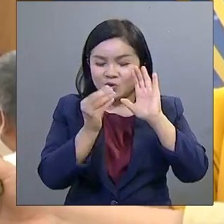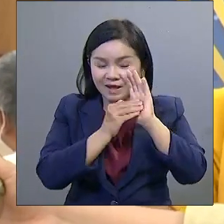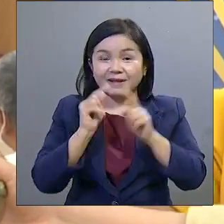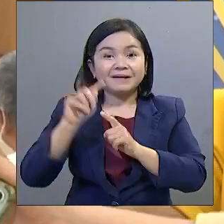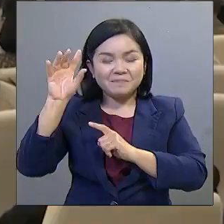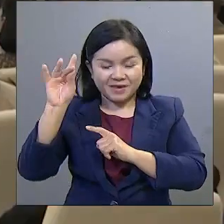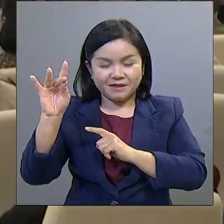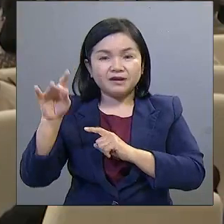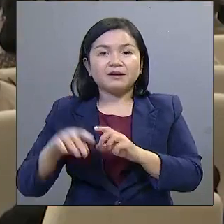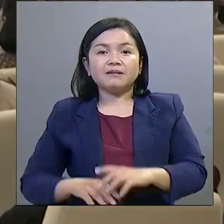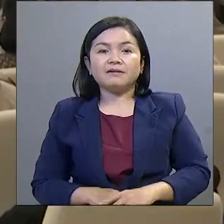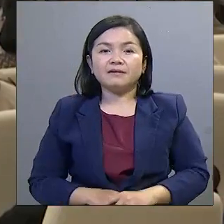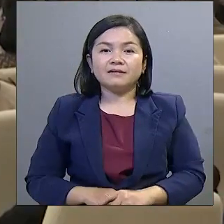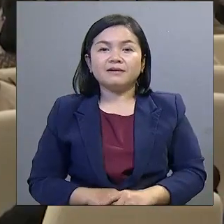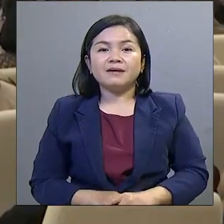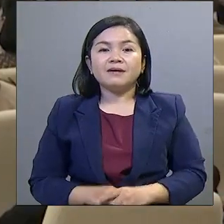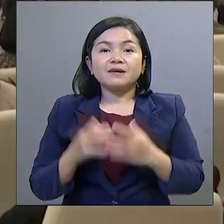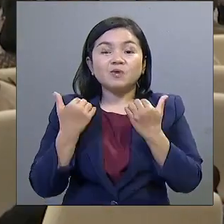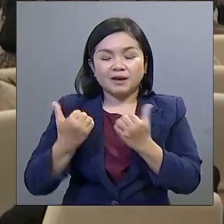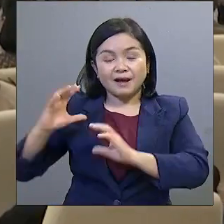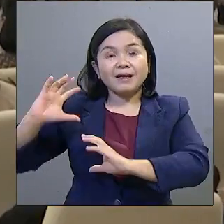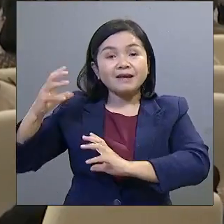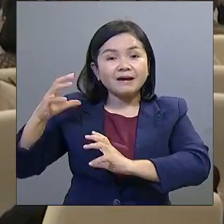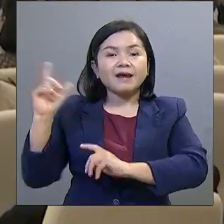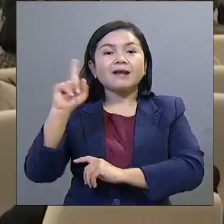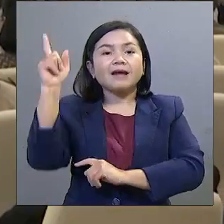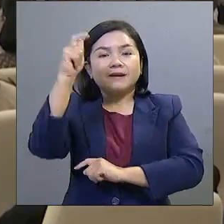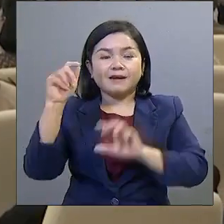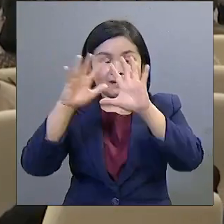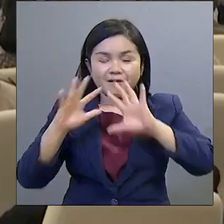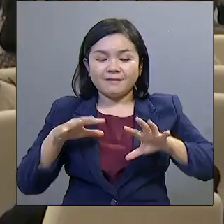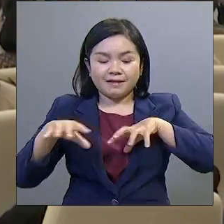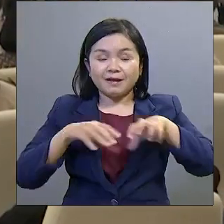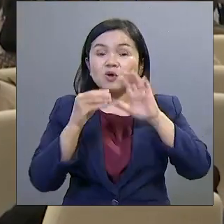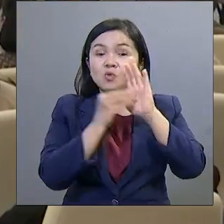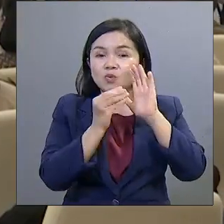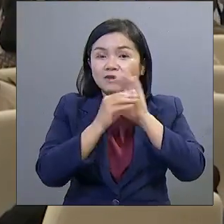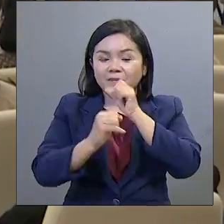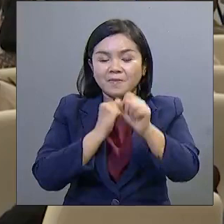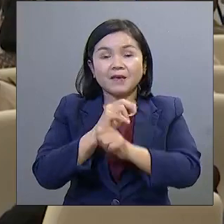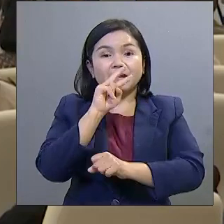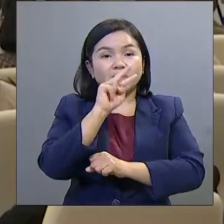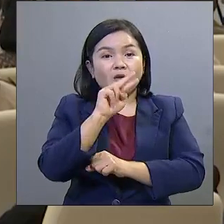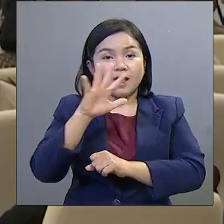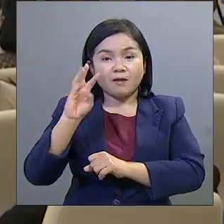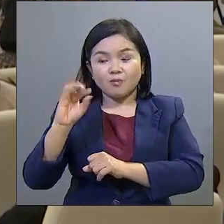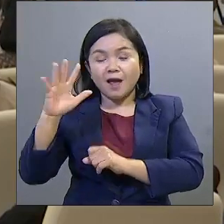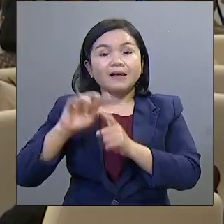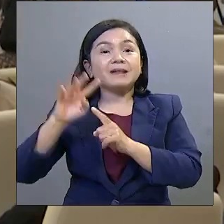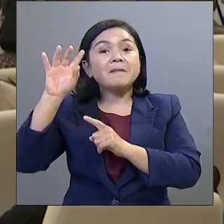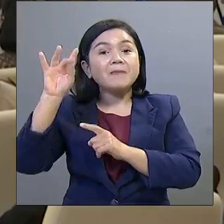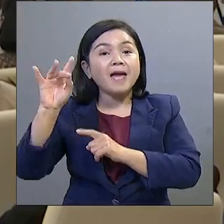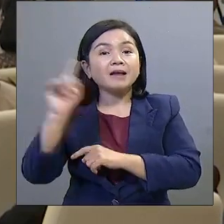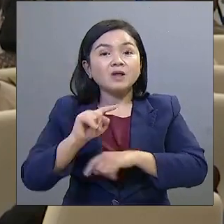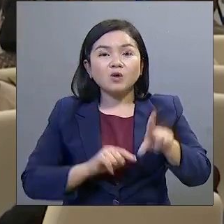นี้ครับ ซึ่งงานเทศกาลภาพยนตร์อาเซียนแห่งกรุงเทพมหานคร2565ครั้งที่8นี้จัดระหว่